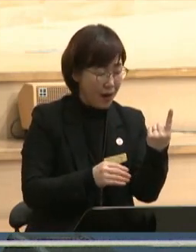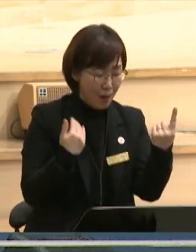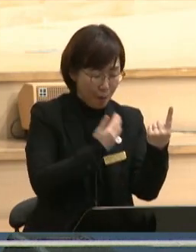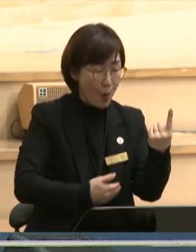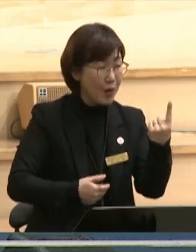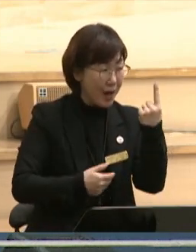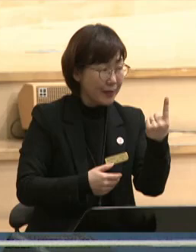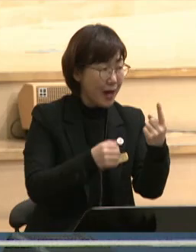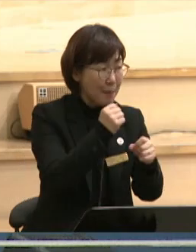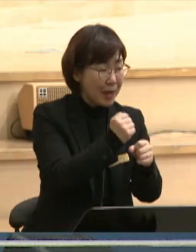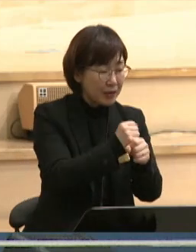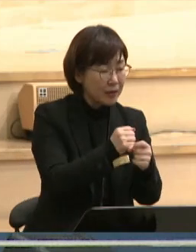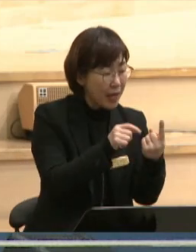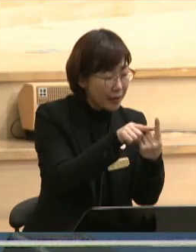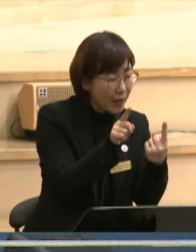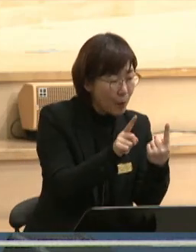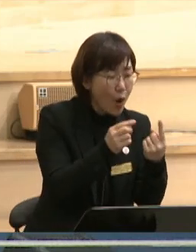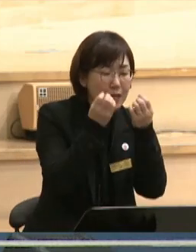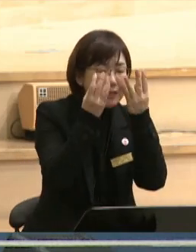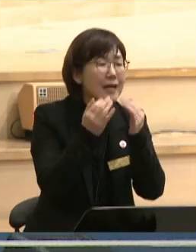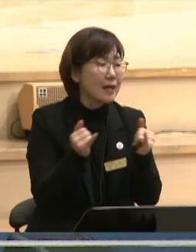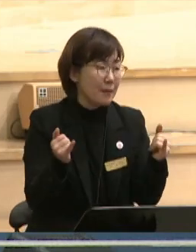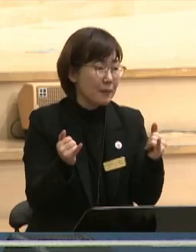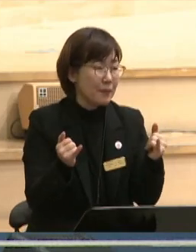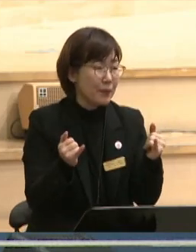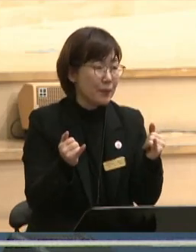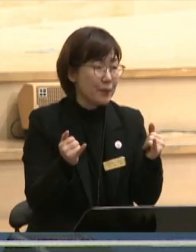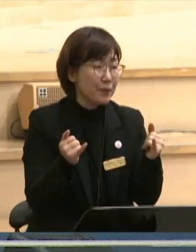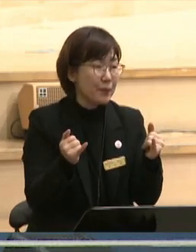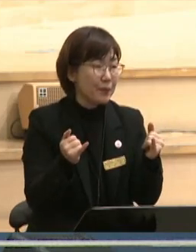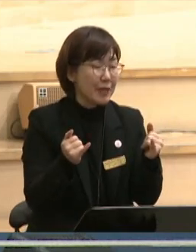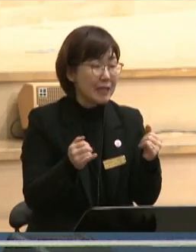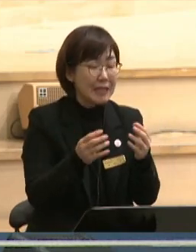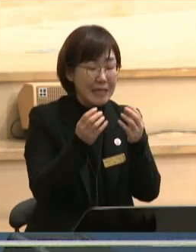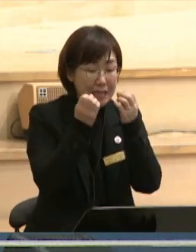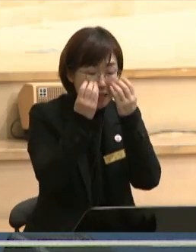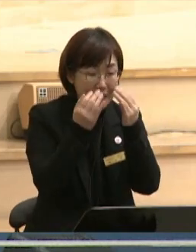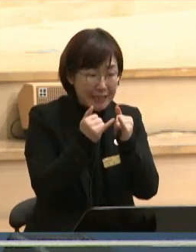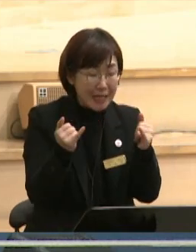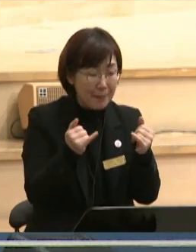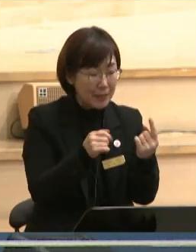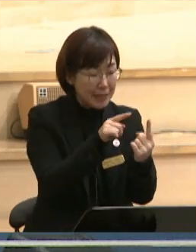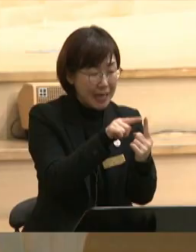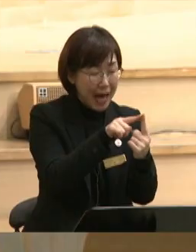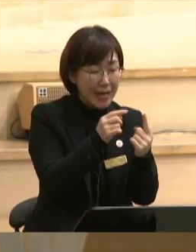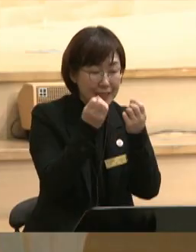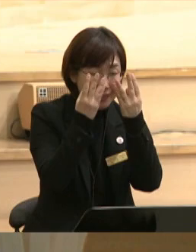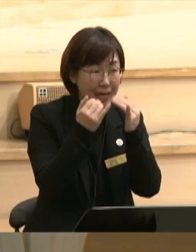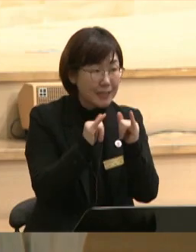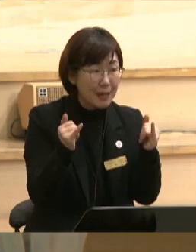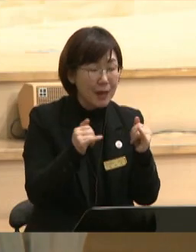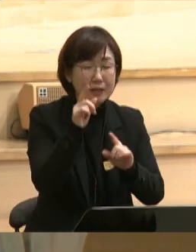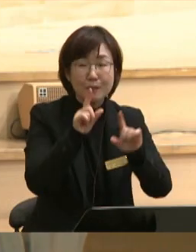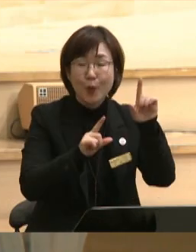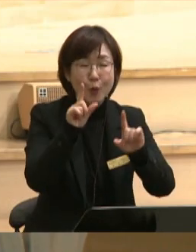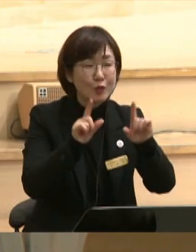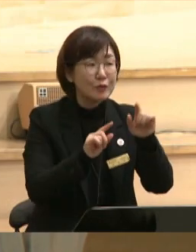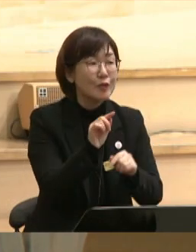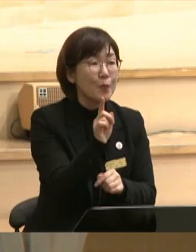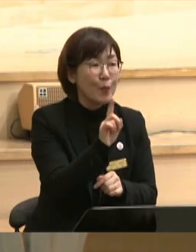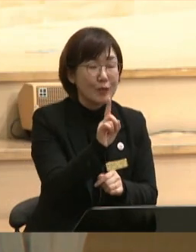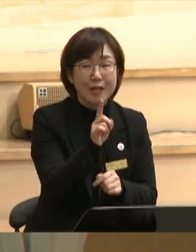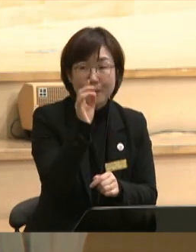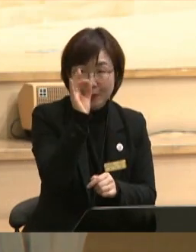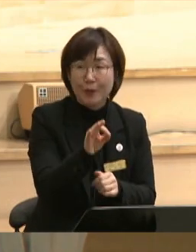만드신 겁니다 자 그러면이 한 세 사람의 모습은 어떠한 모습인가 우리 고린도전서 12장 27절